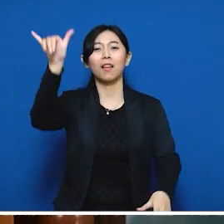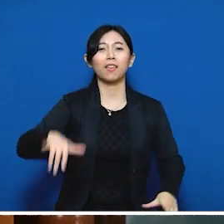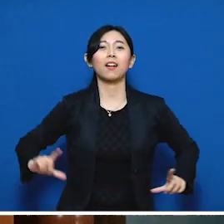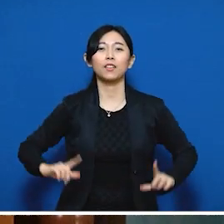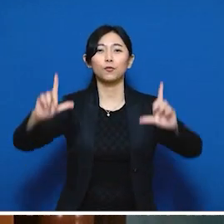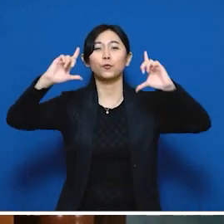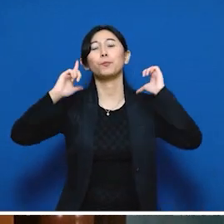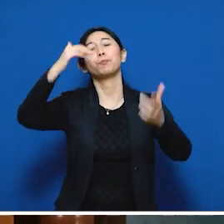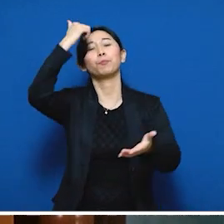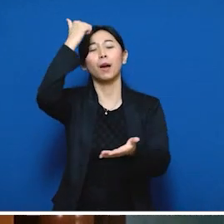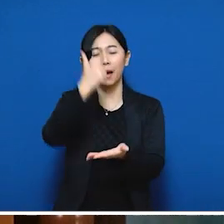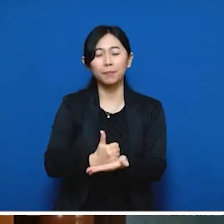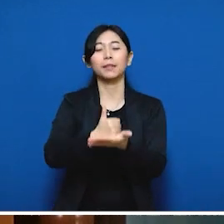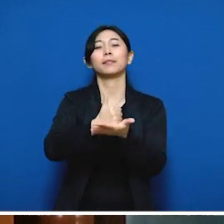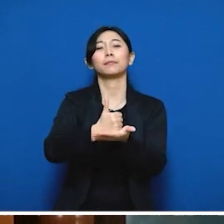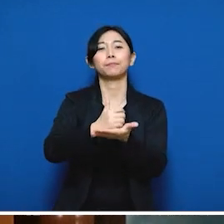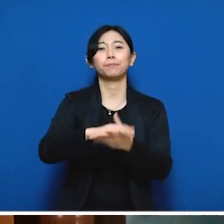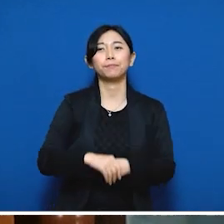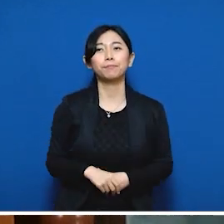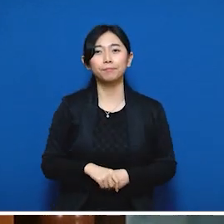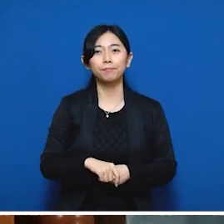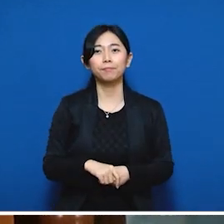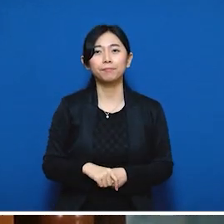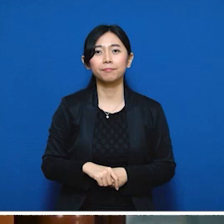hidup. Amin.